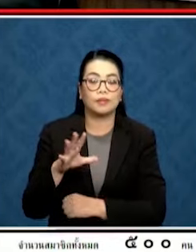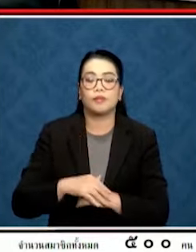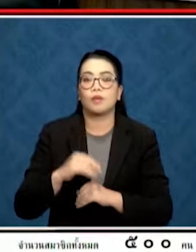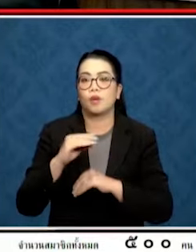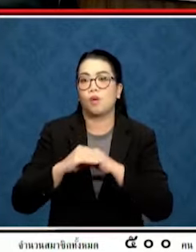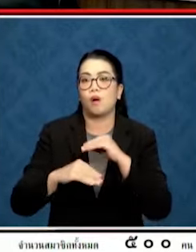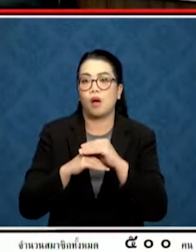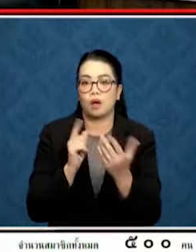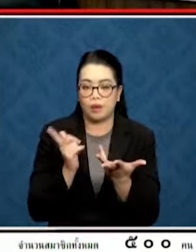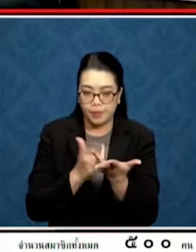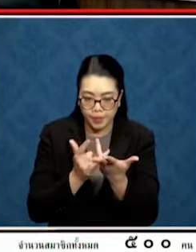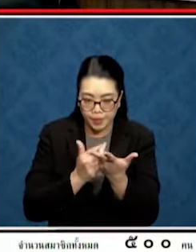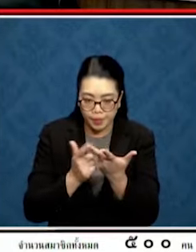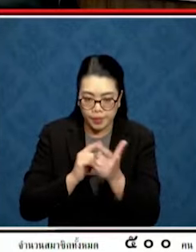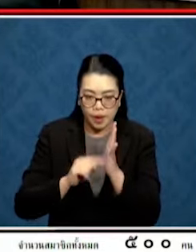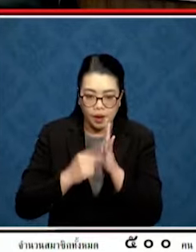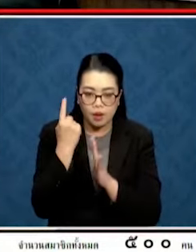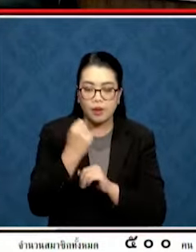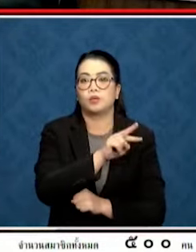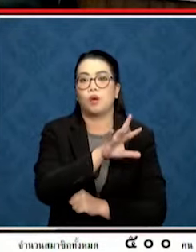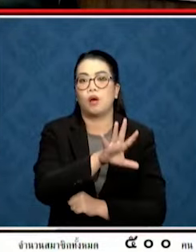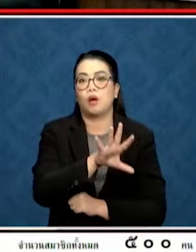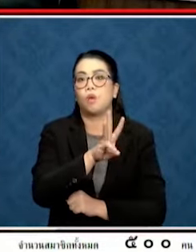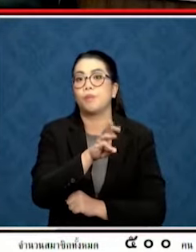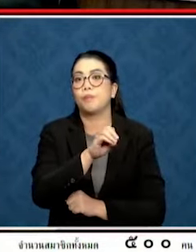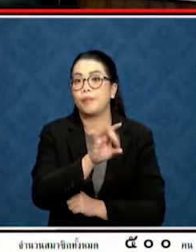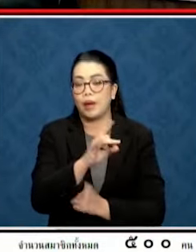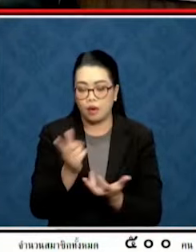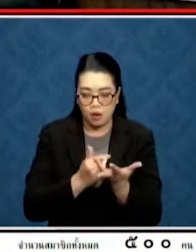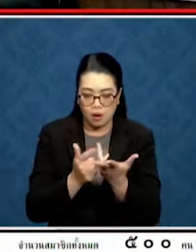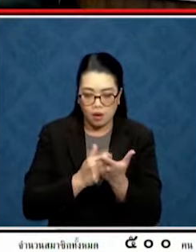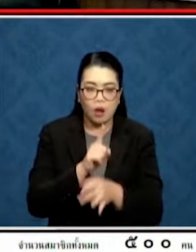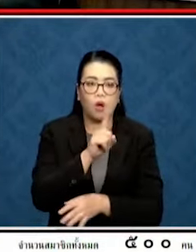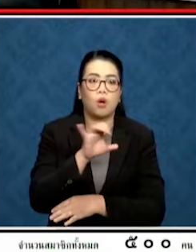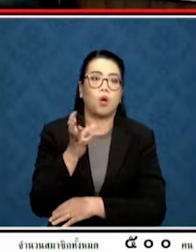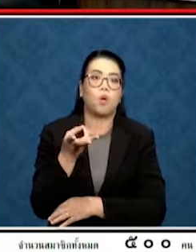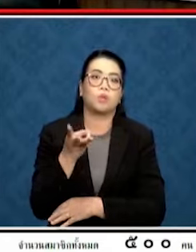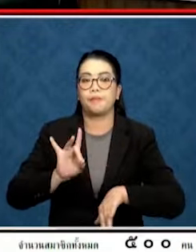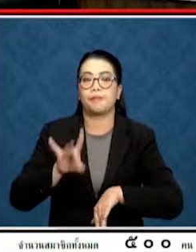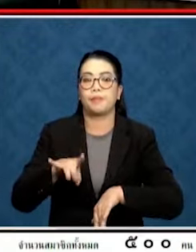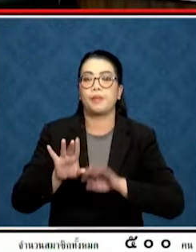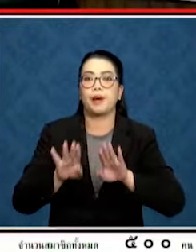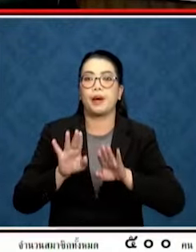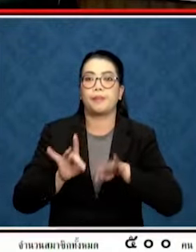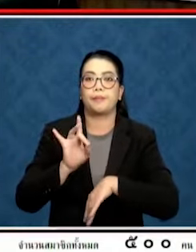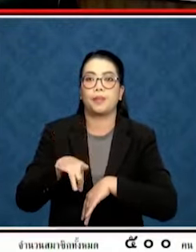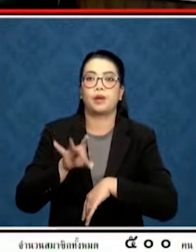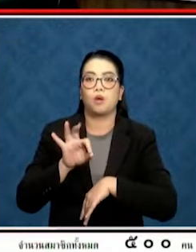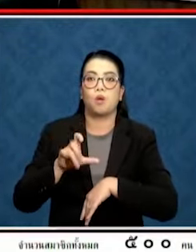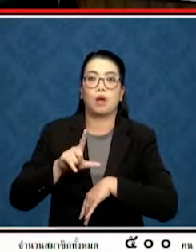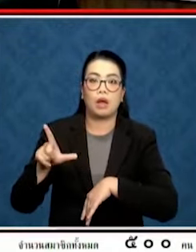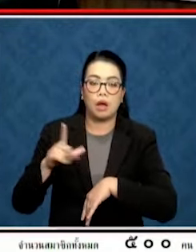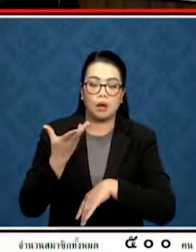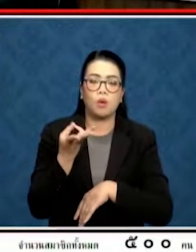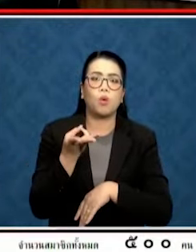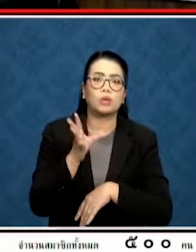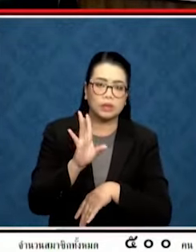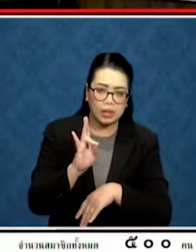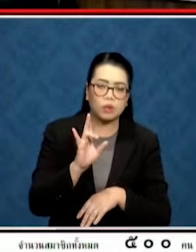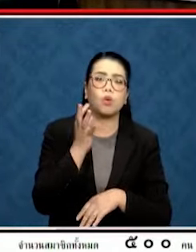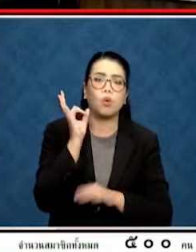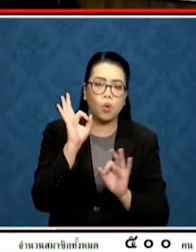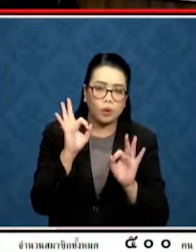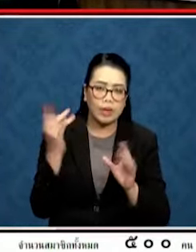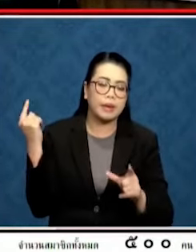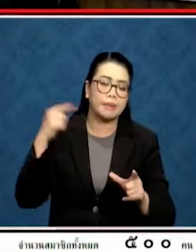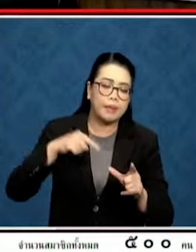โครงการที่เริ่มต้นทำในปี2568มีแค่163โครงการใหม่67เนี่ยท่านยังมีข้ออ้างว่าเข้